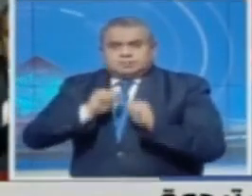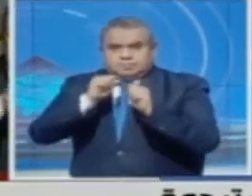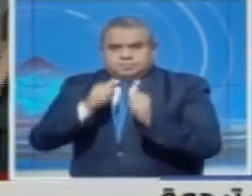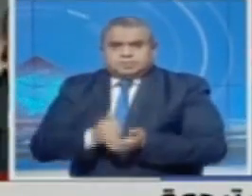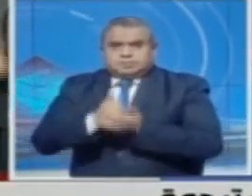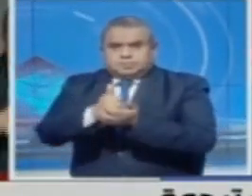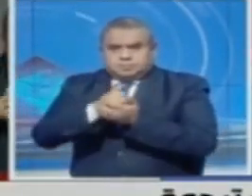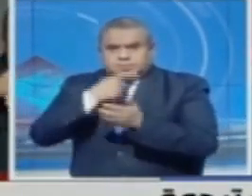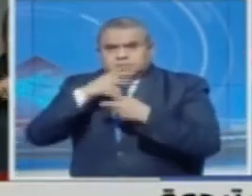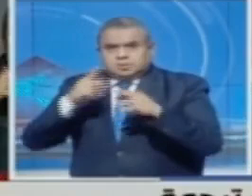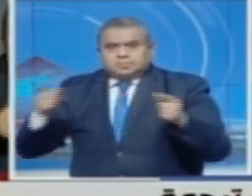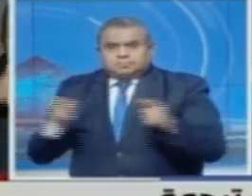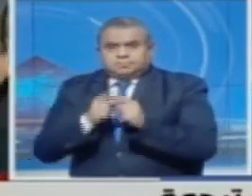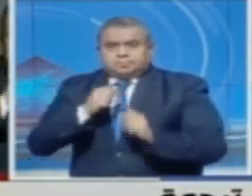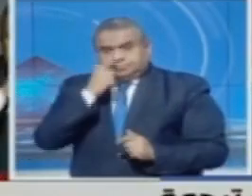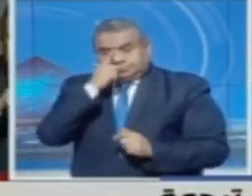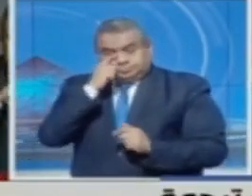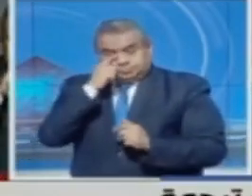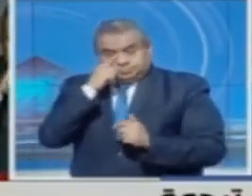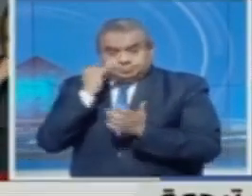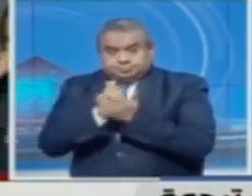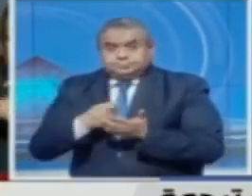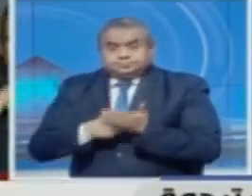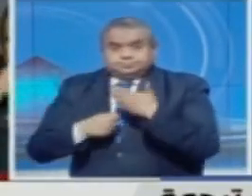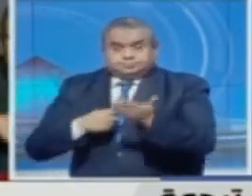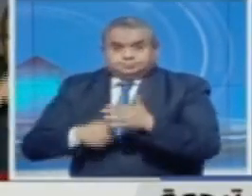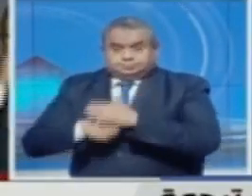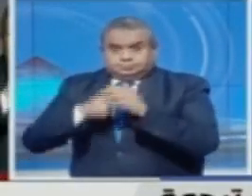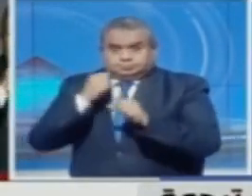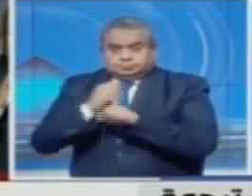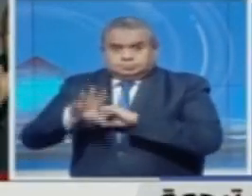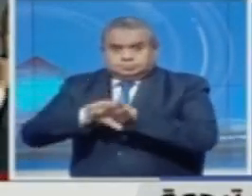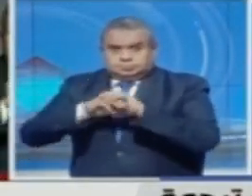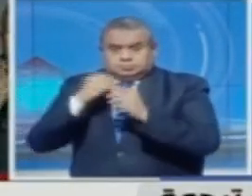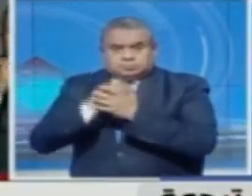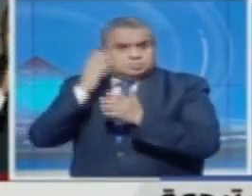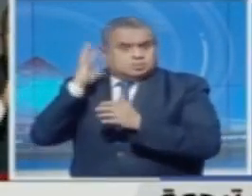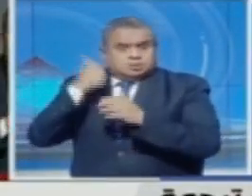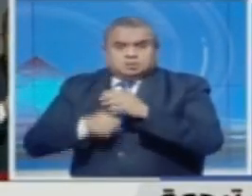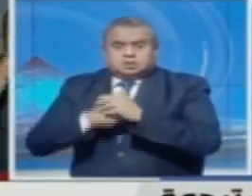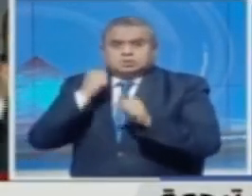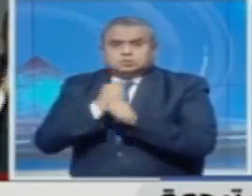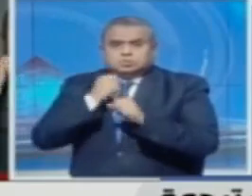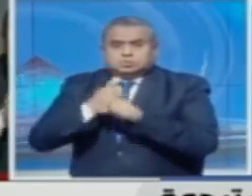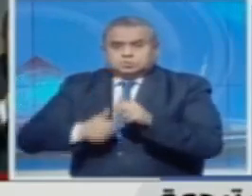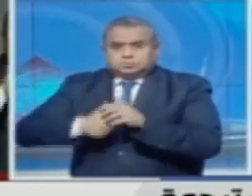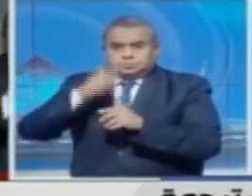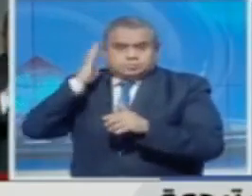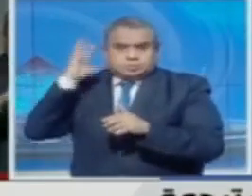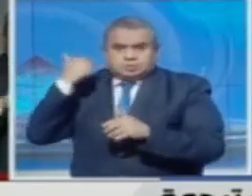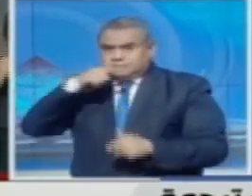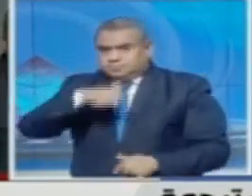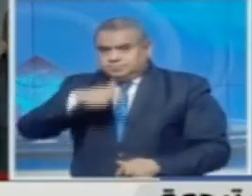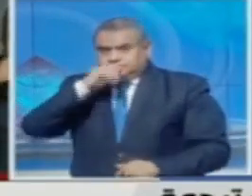الميسر والمختلط. في ضوء ما تقدم تبرز محورية التمويل باعتباره العامل المحوري زي ما ذكرت قبل